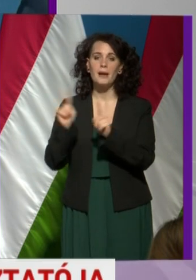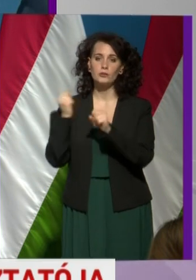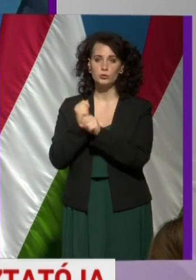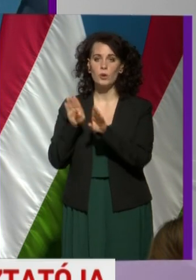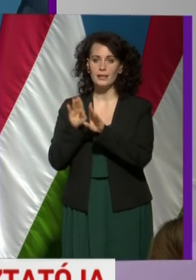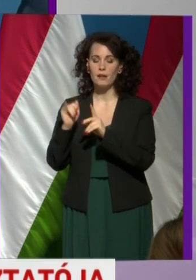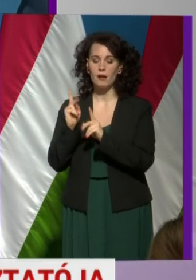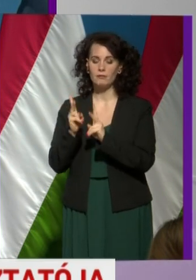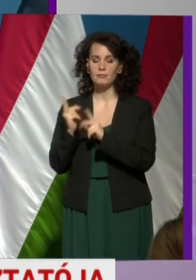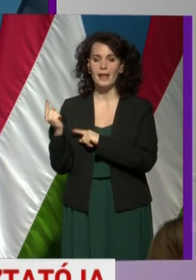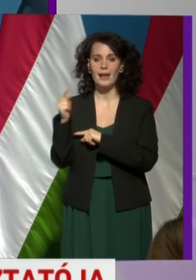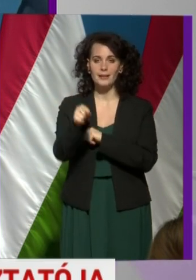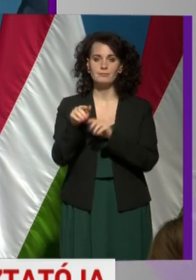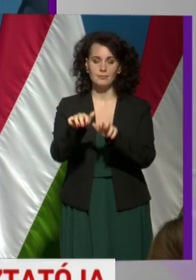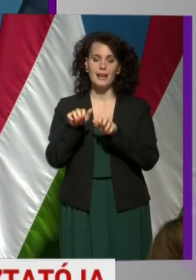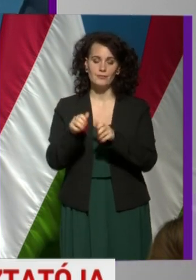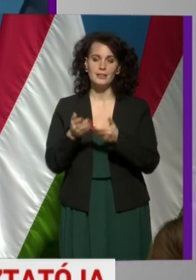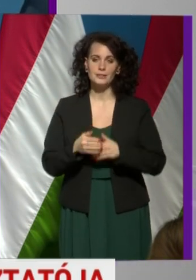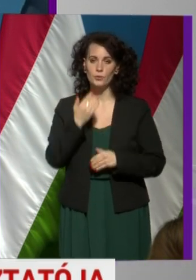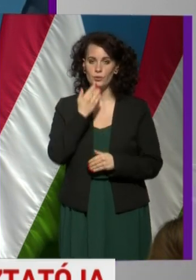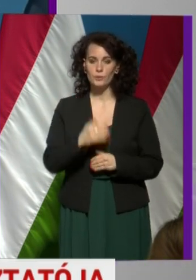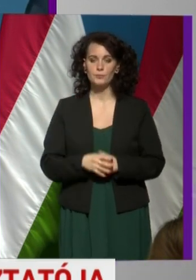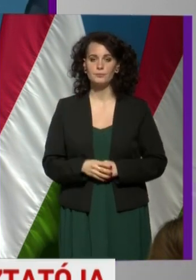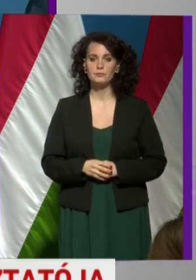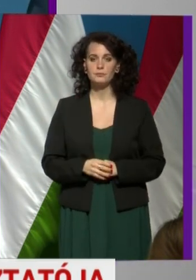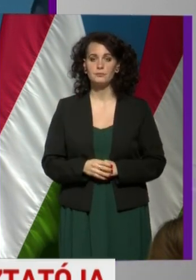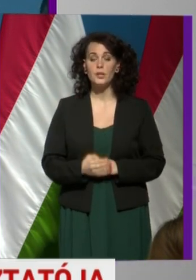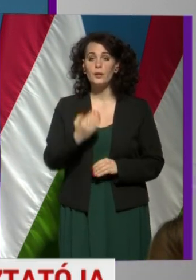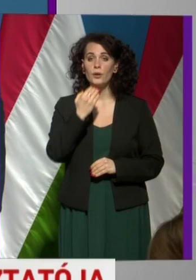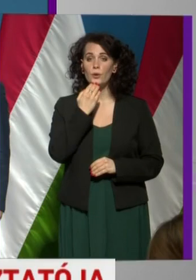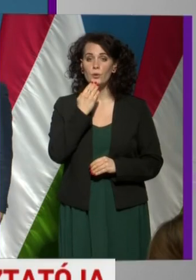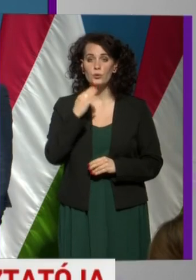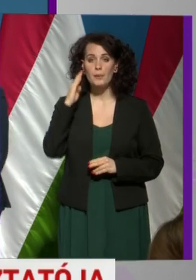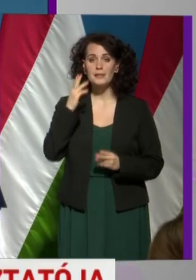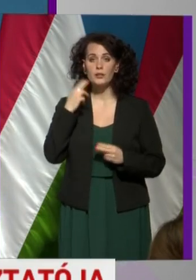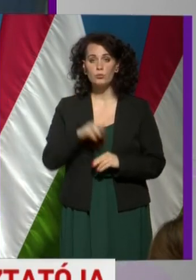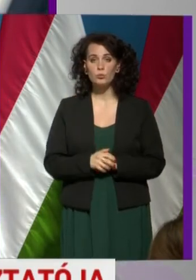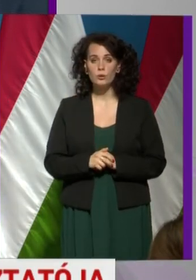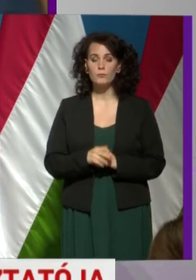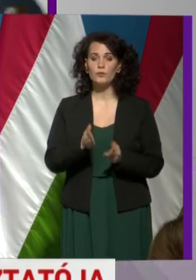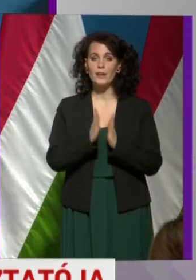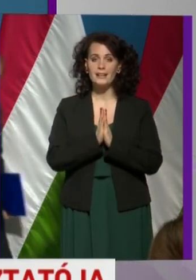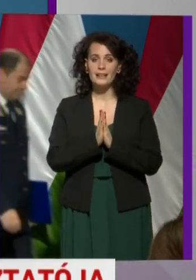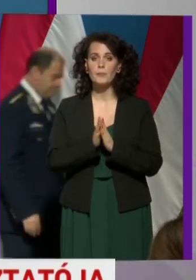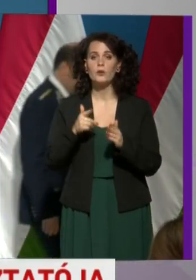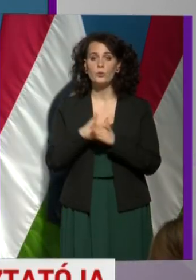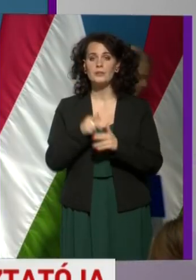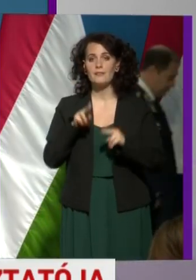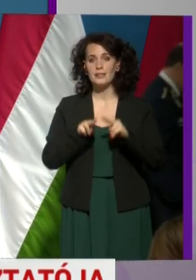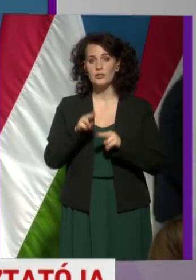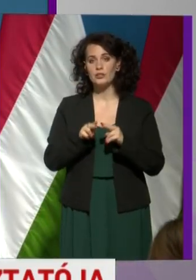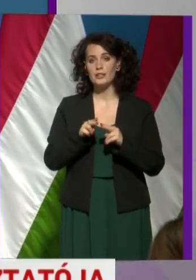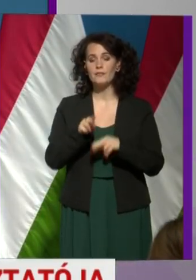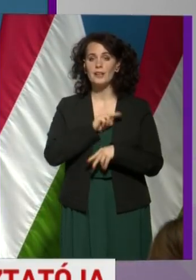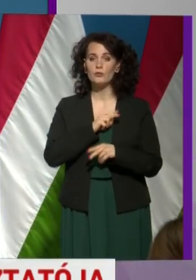is megtehetik ezt. Köszönöm szépen a figyelmet. Köszönöm, ezredes úr. Most felkérem dr. Maruzsa Zoltán köznevelésért felelős